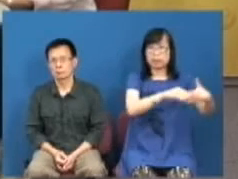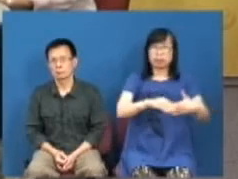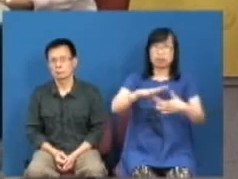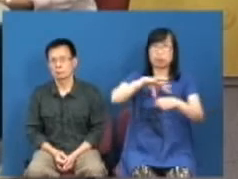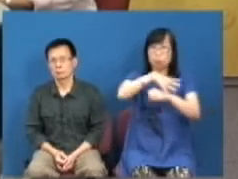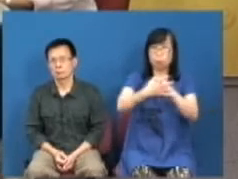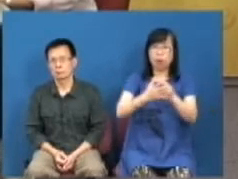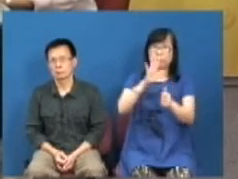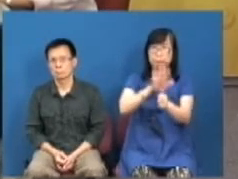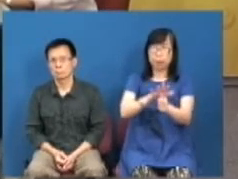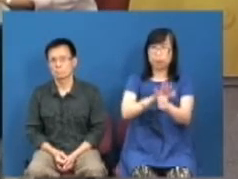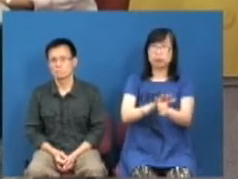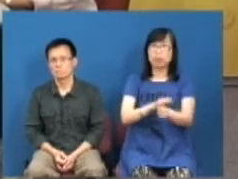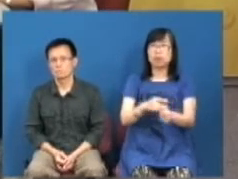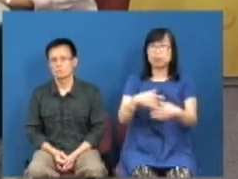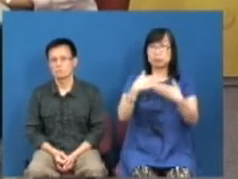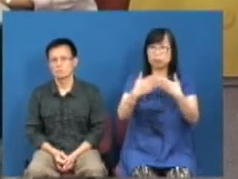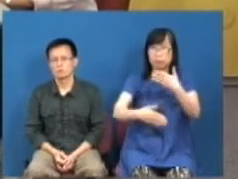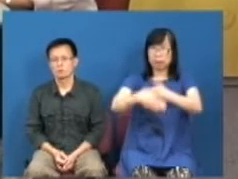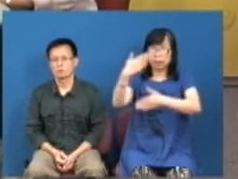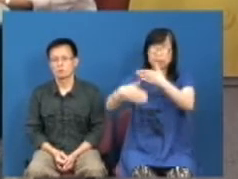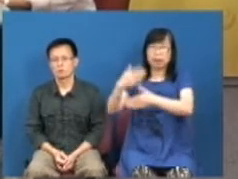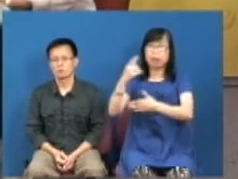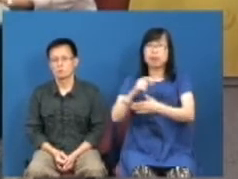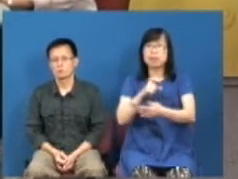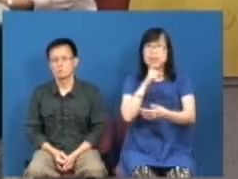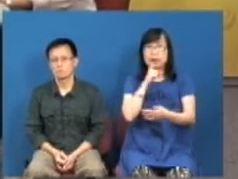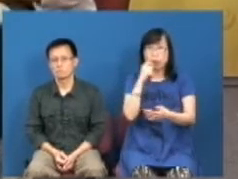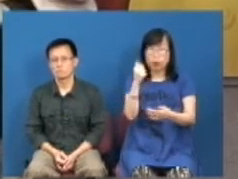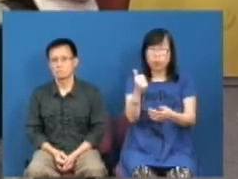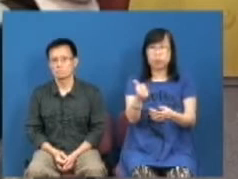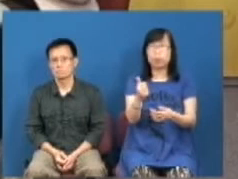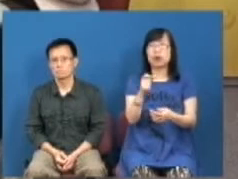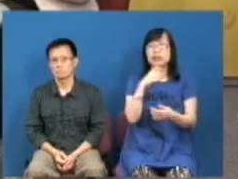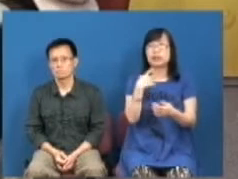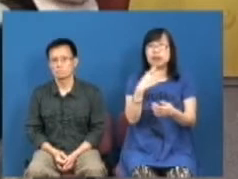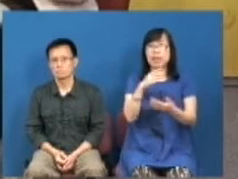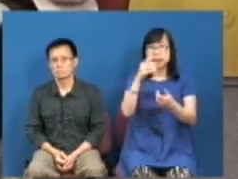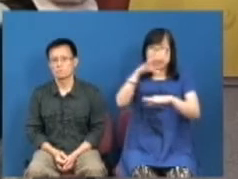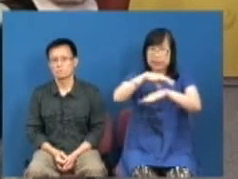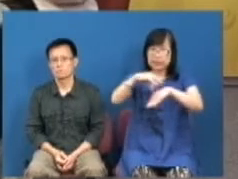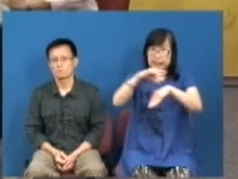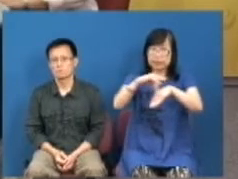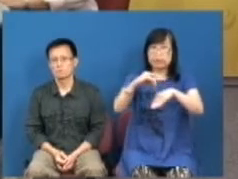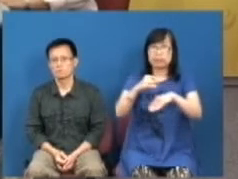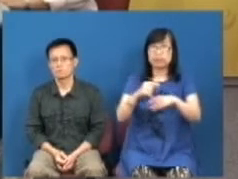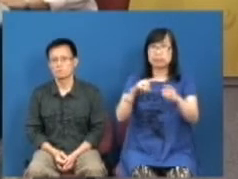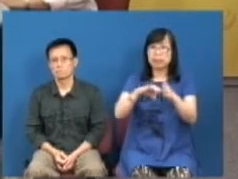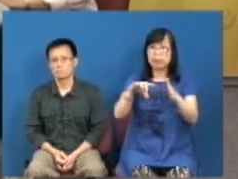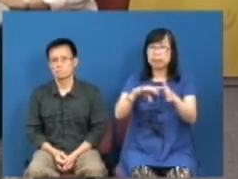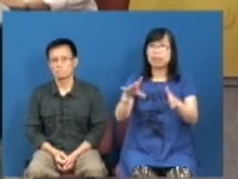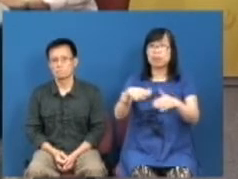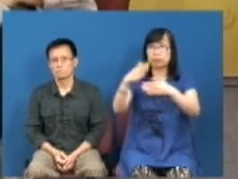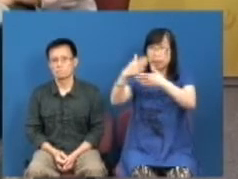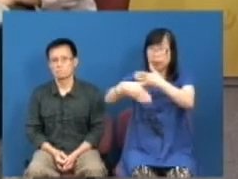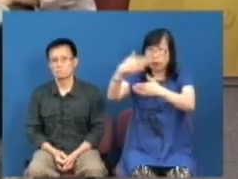素，去令到嗰個大廈能夠更有效地，譬如無論喺節能效益嗰方面啊，以至即係個外